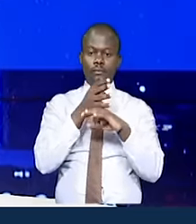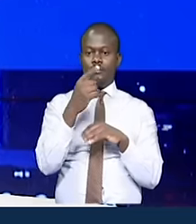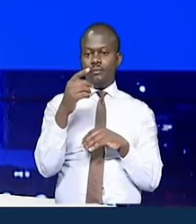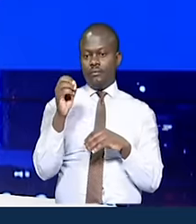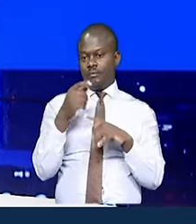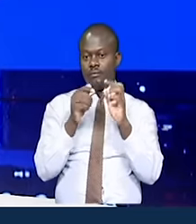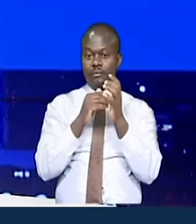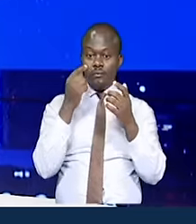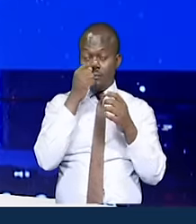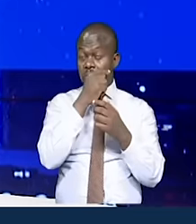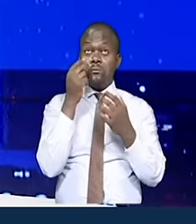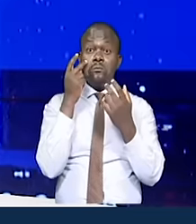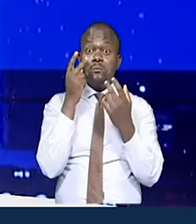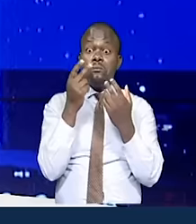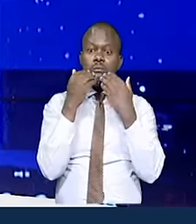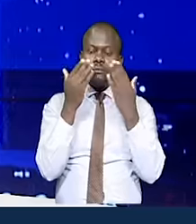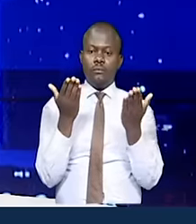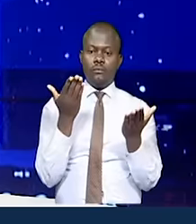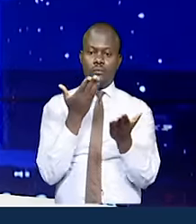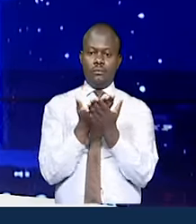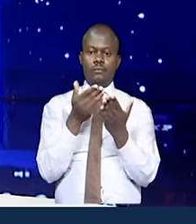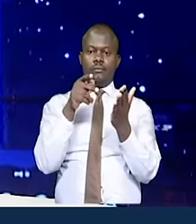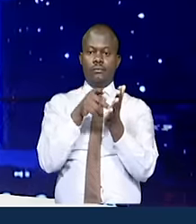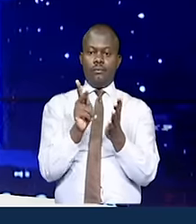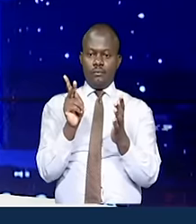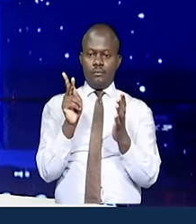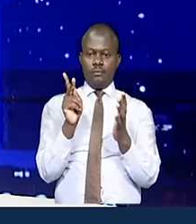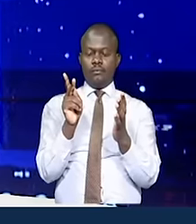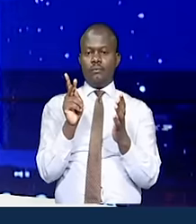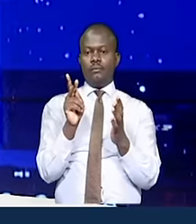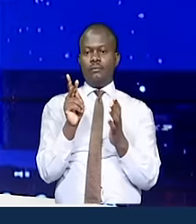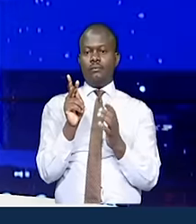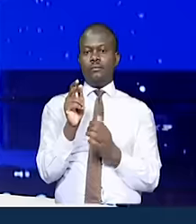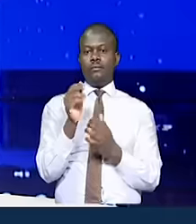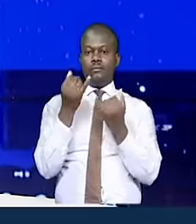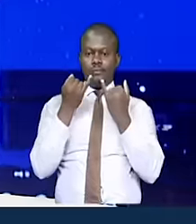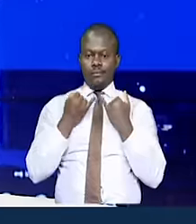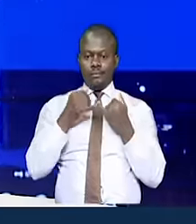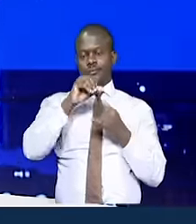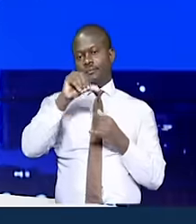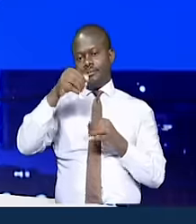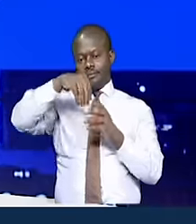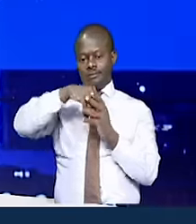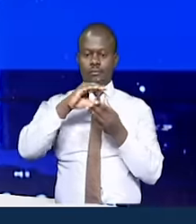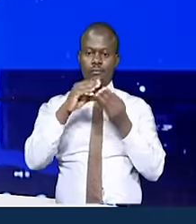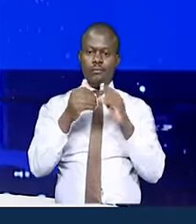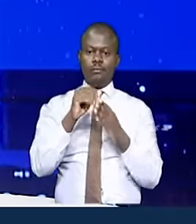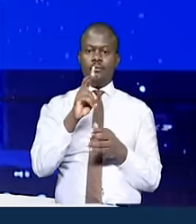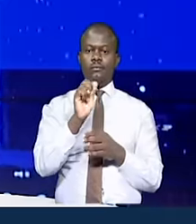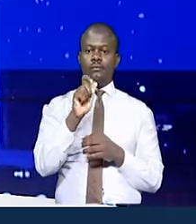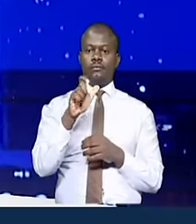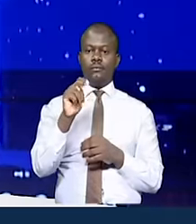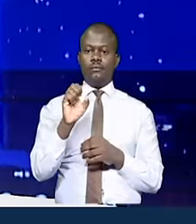ariko amaso akaba araheze mu kirere bakarimo basaba rero ko bakwishyurwa reka mugenzi wacu abitubwire ibindi bikubiye muri ino nkuru ni Valence